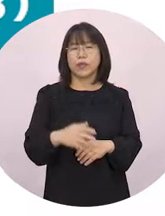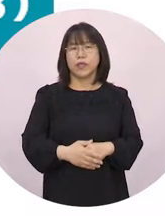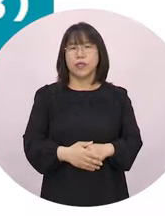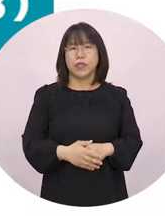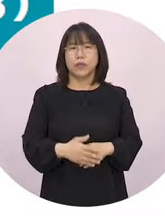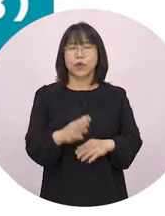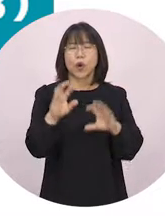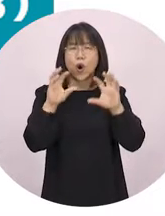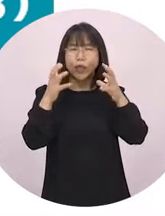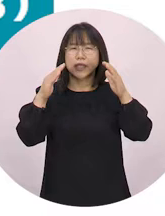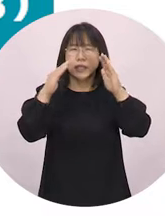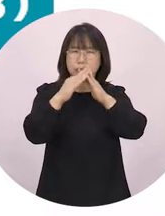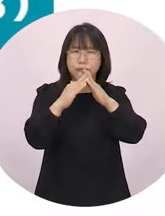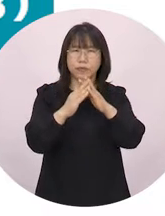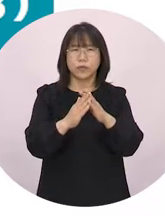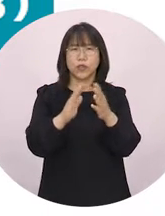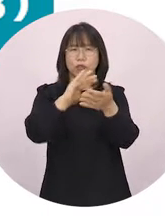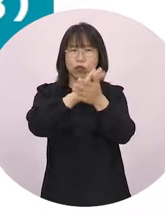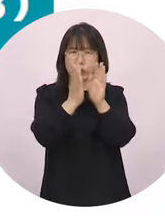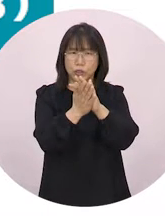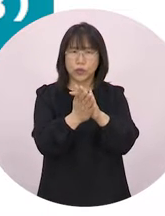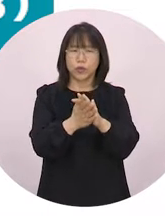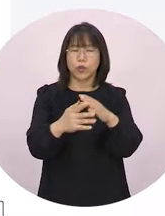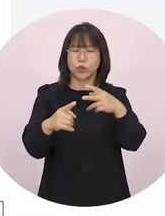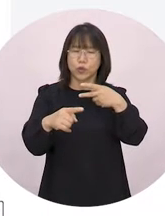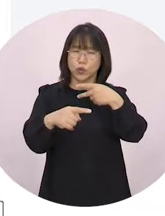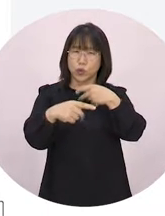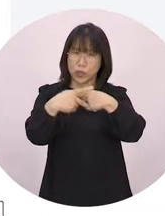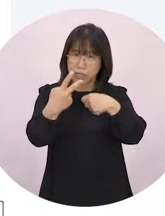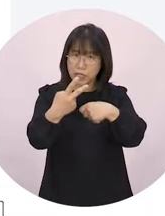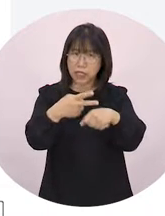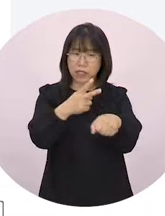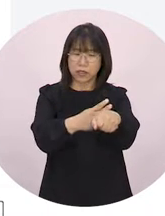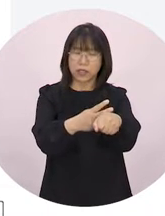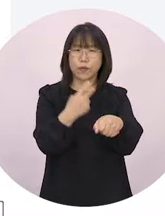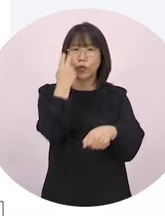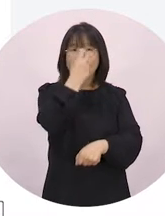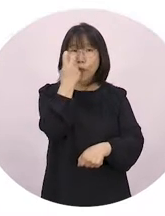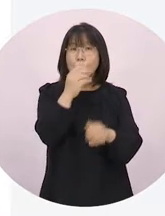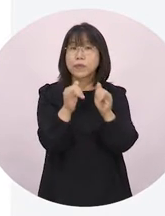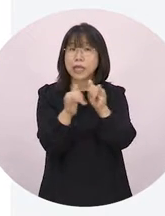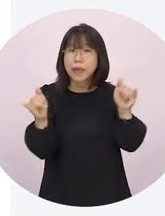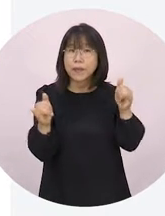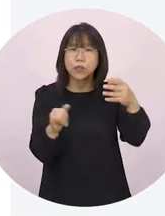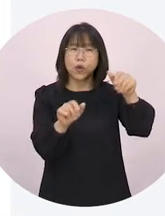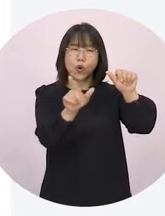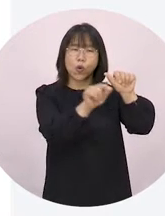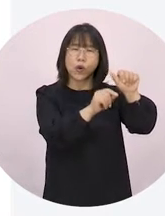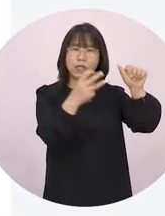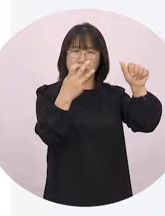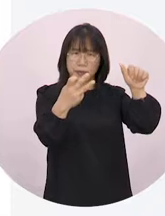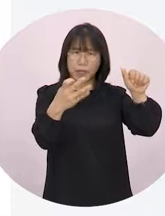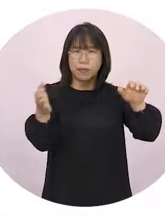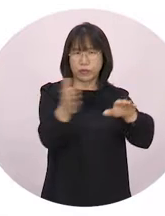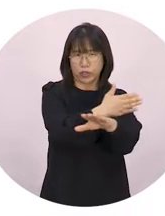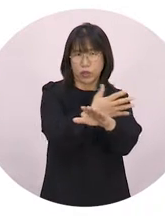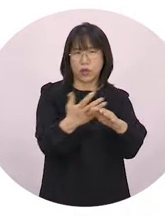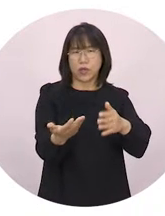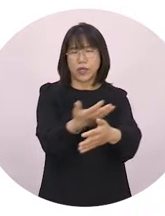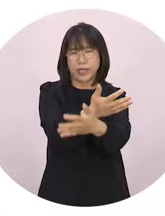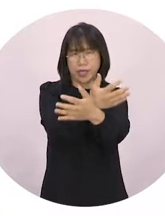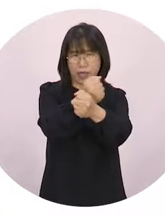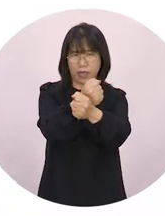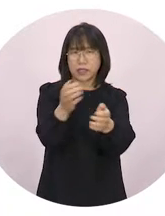60세에서 64세와 어린이집, 유치원 교사, 초등학교 1, 2학년 교사 및 돌봄 인력 등은